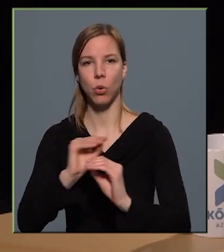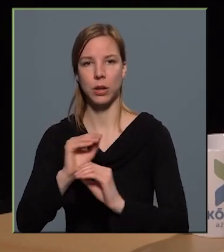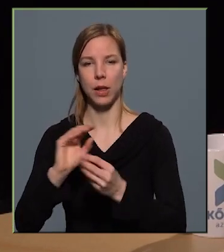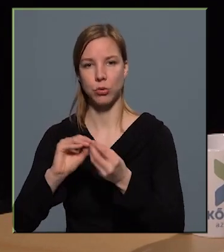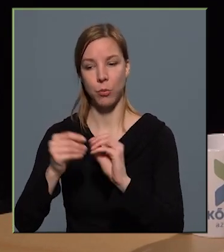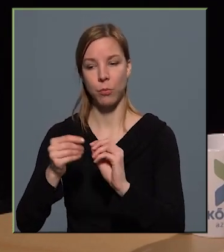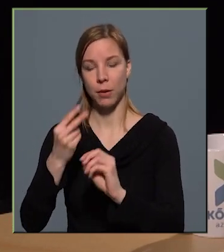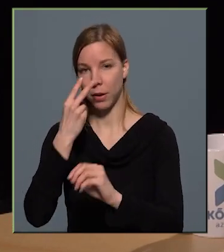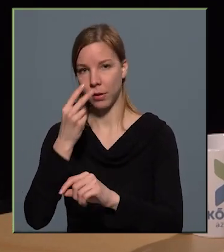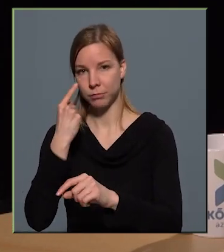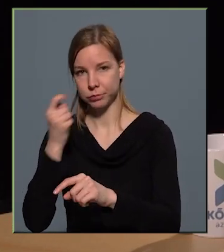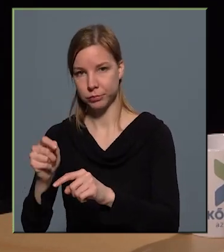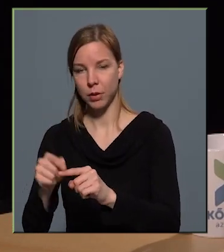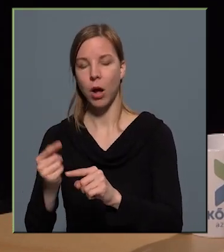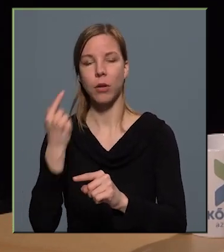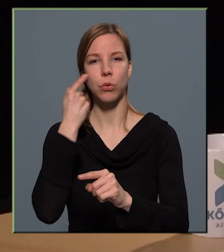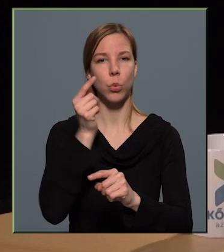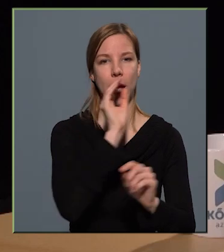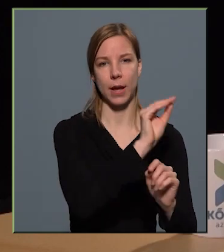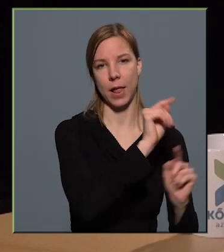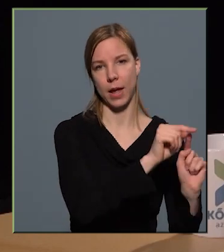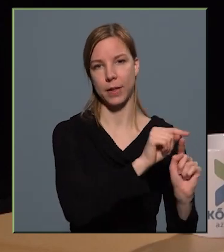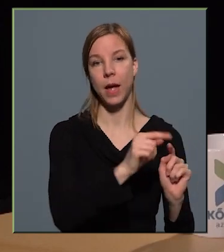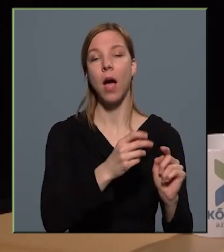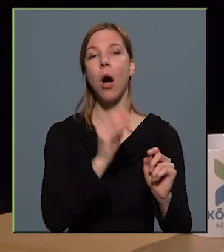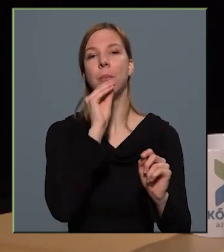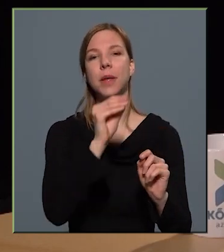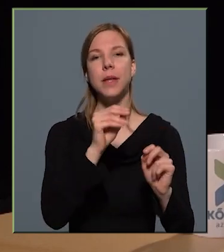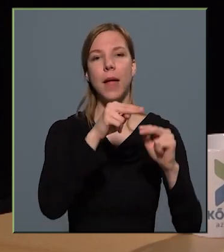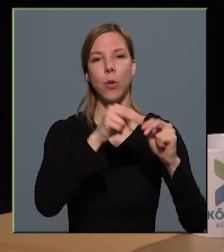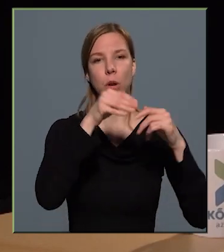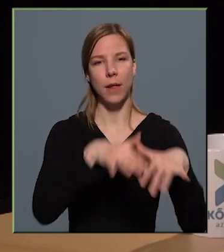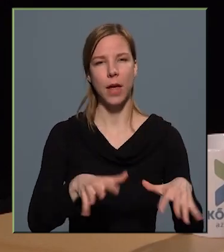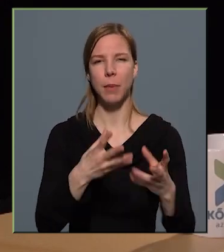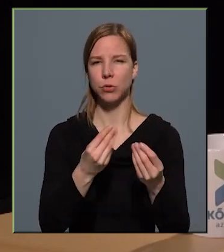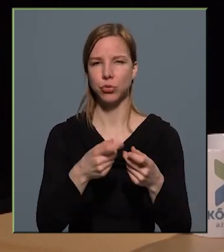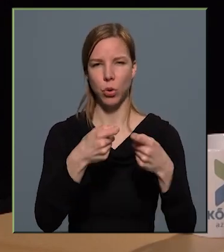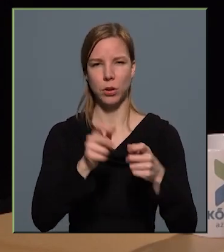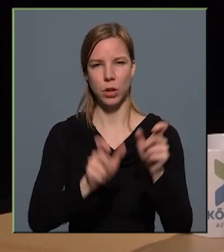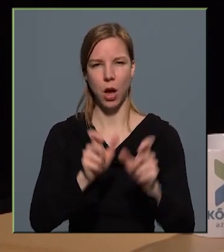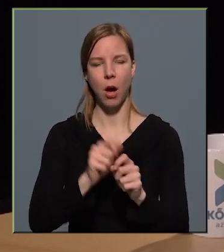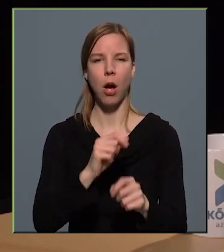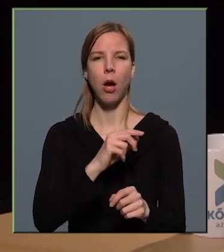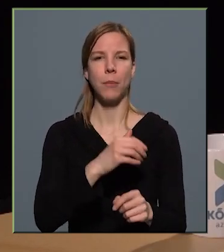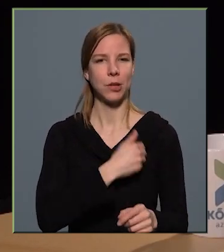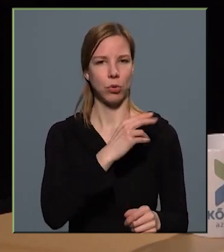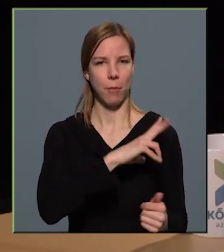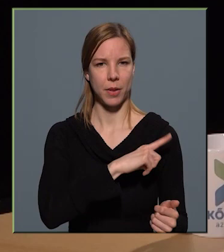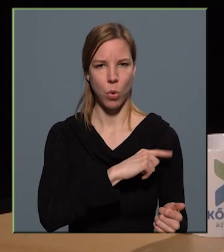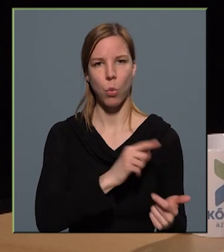tudják jelezni. Ebben a jelzőrendszerben nagyon sokan vannak, tehát az iskolapszichológusoktól kezdve a tanárokon át,